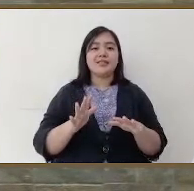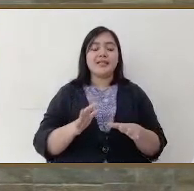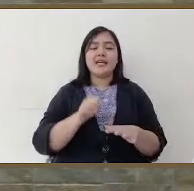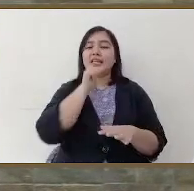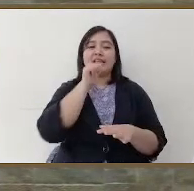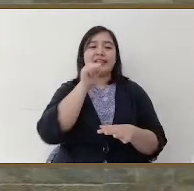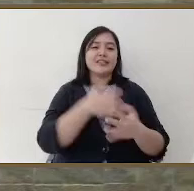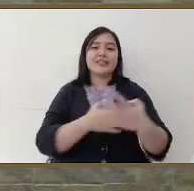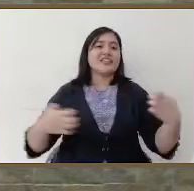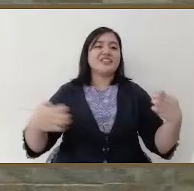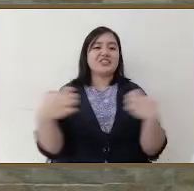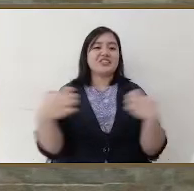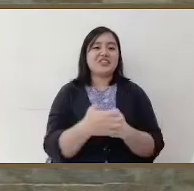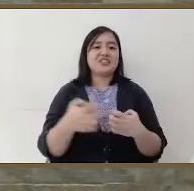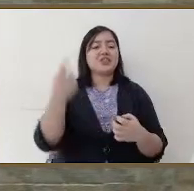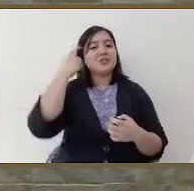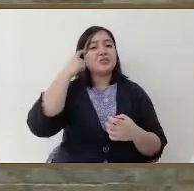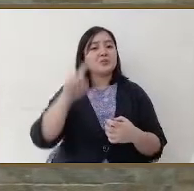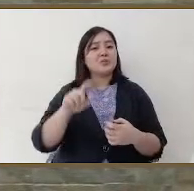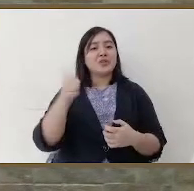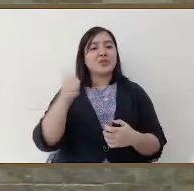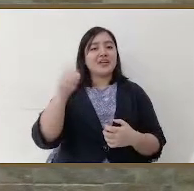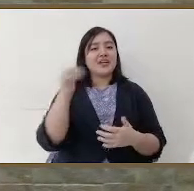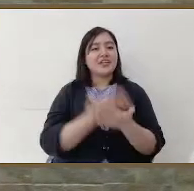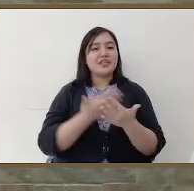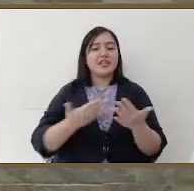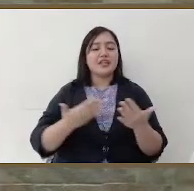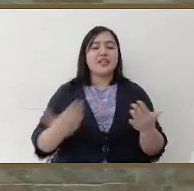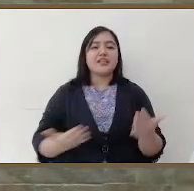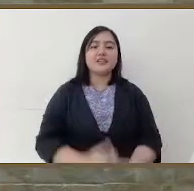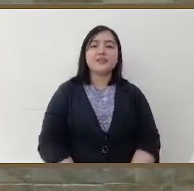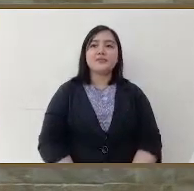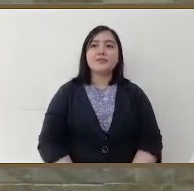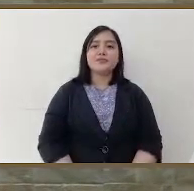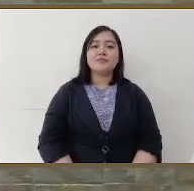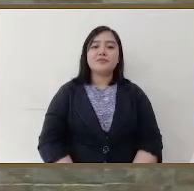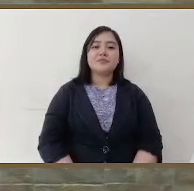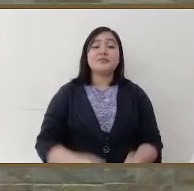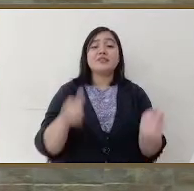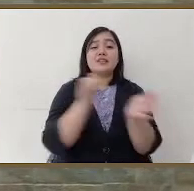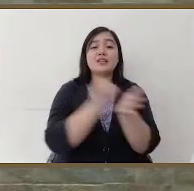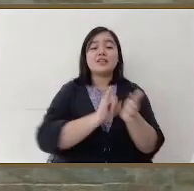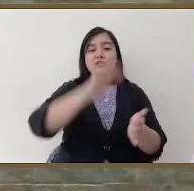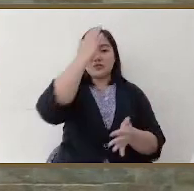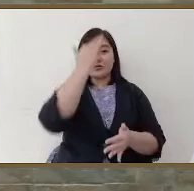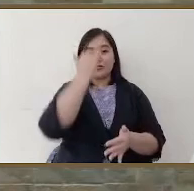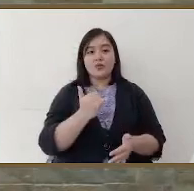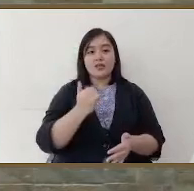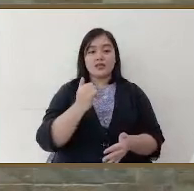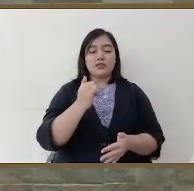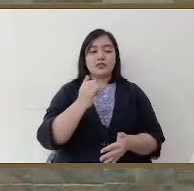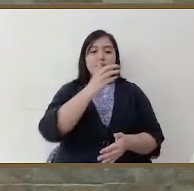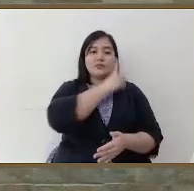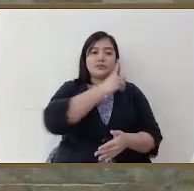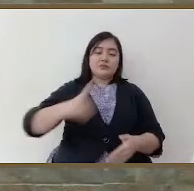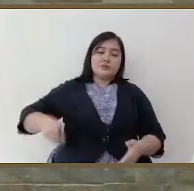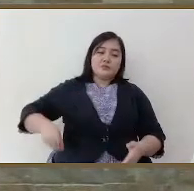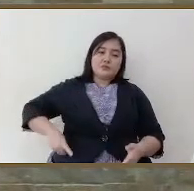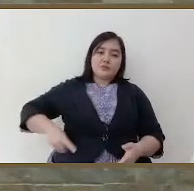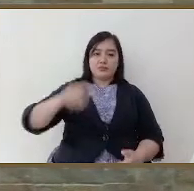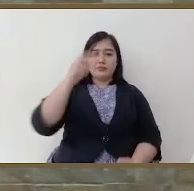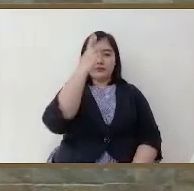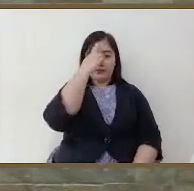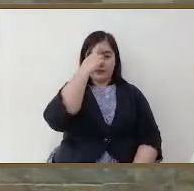Okay. Na-realize po lahat yan ni David. And so David made up his